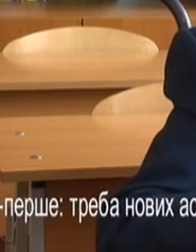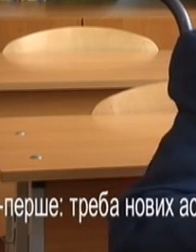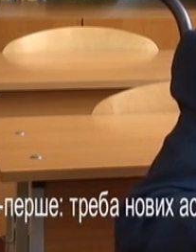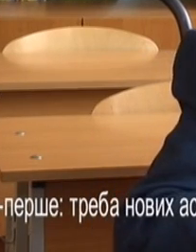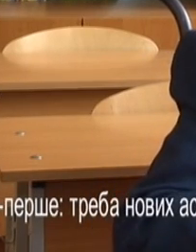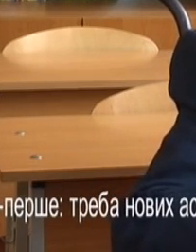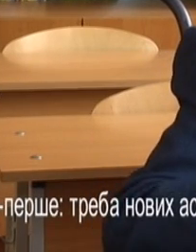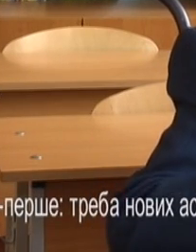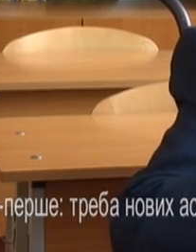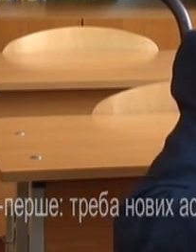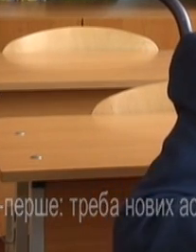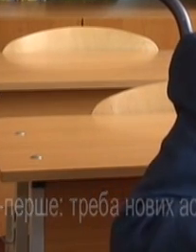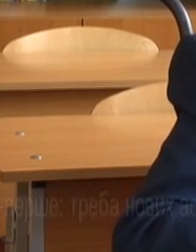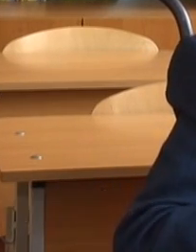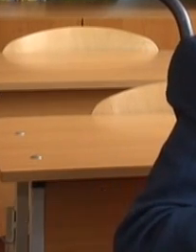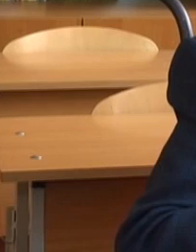Подумай. Ну, власне, і все.